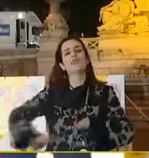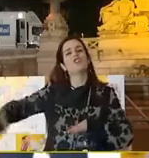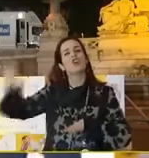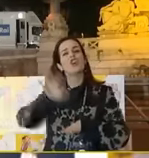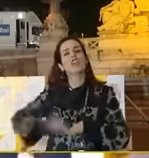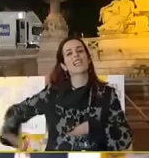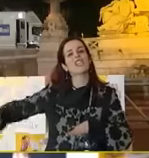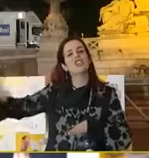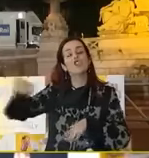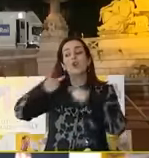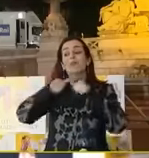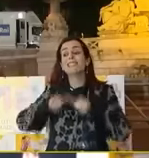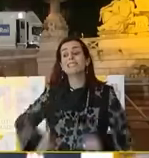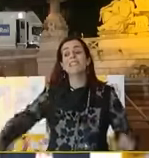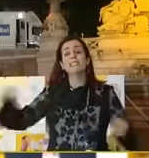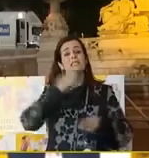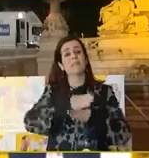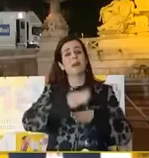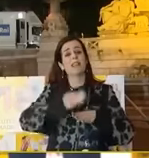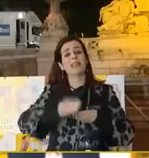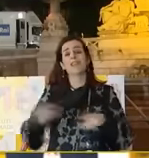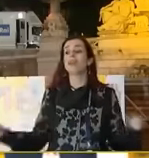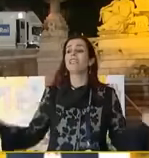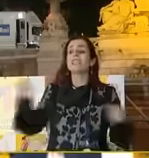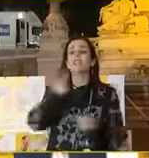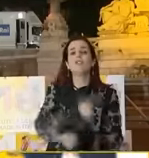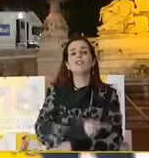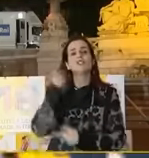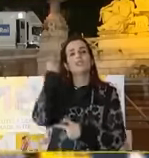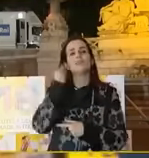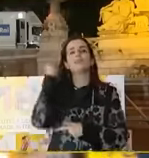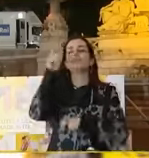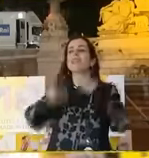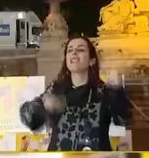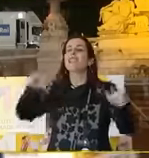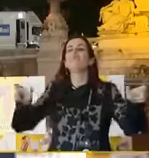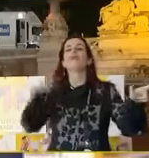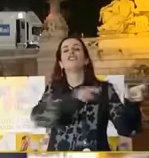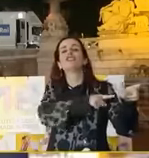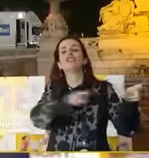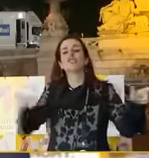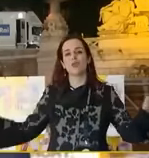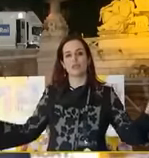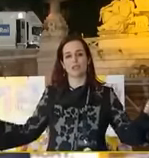partito anziché pensare alle qualità della vita dei cittadini laziali.